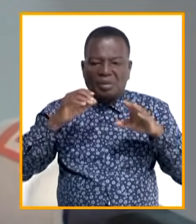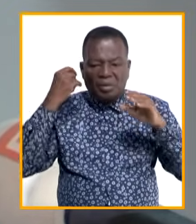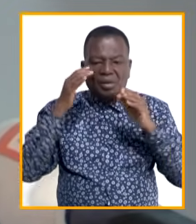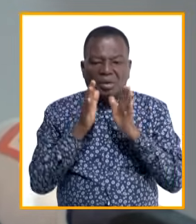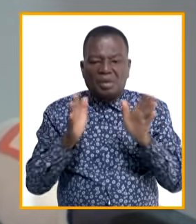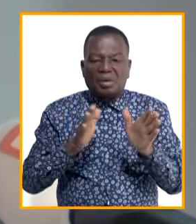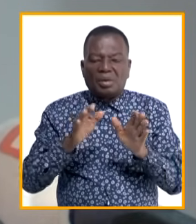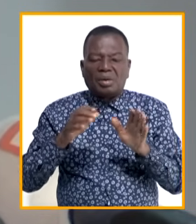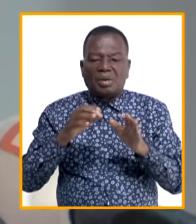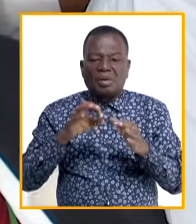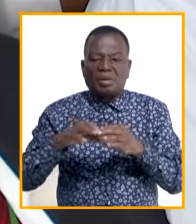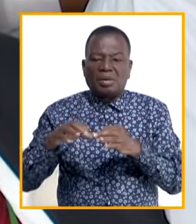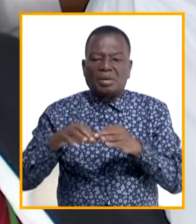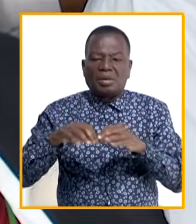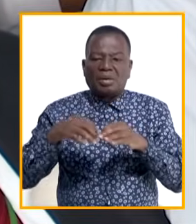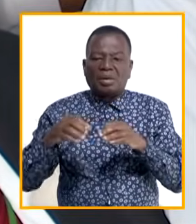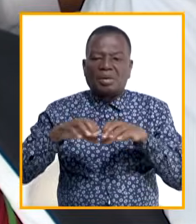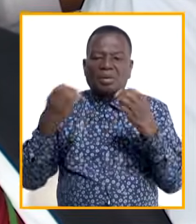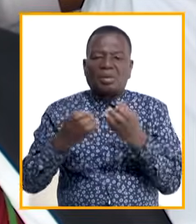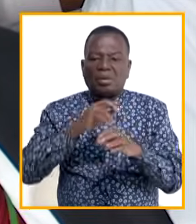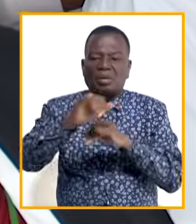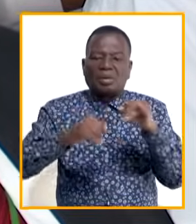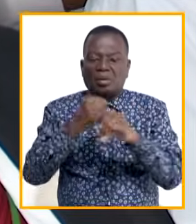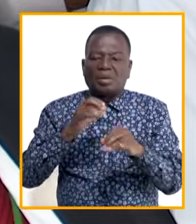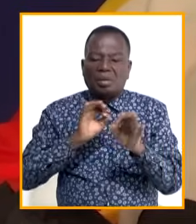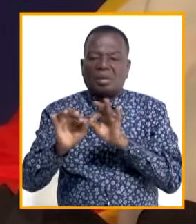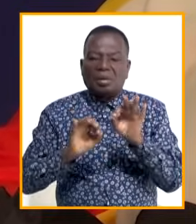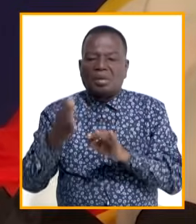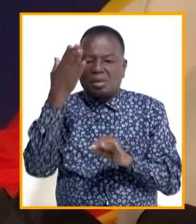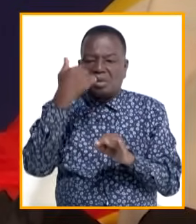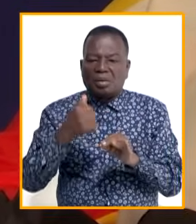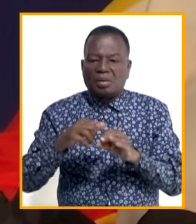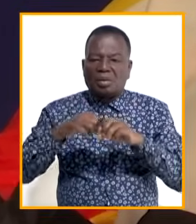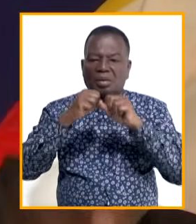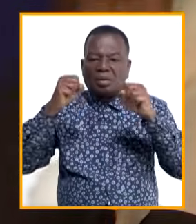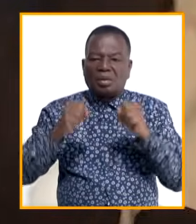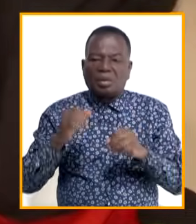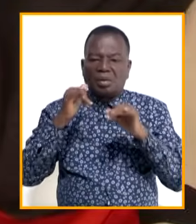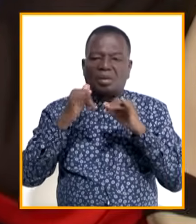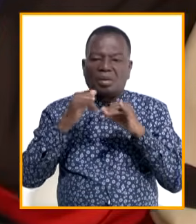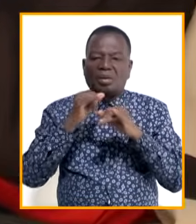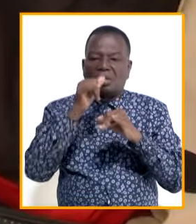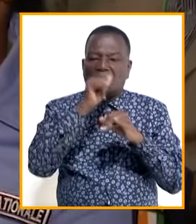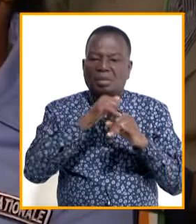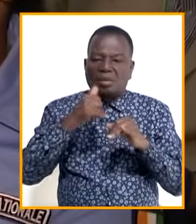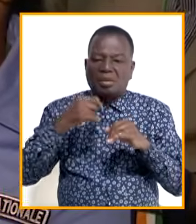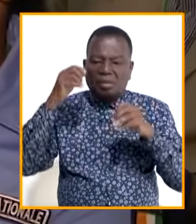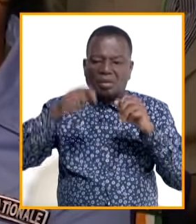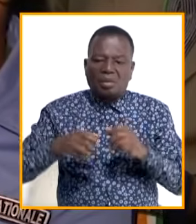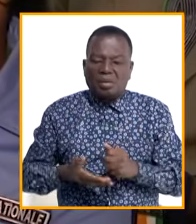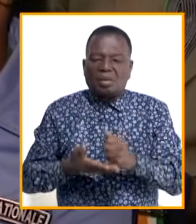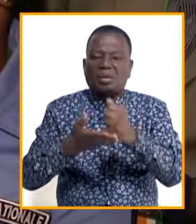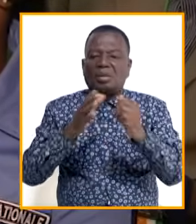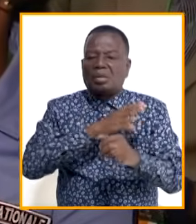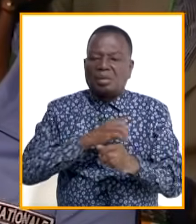Comité international de l'action de l'État en mer a expliqué pourquoi le secteur privé devrait accompagner les États dans la lutte